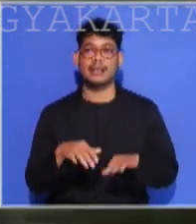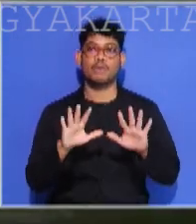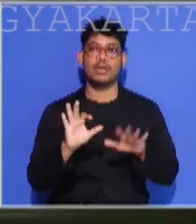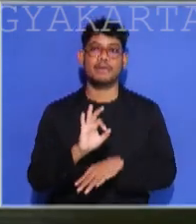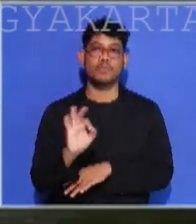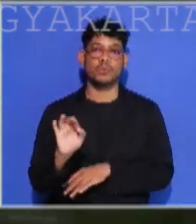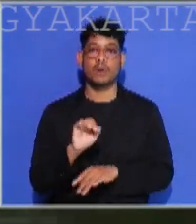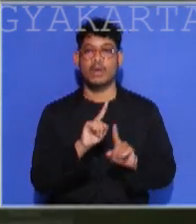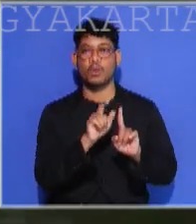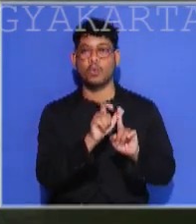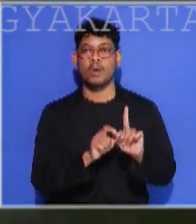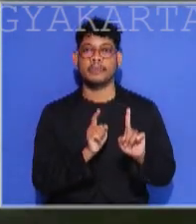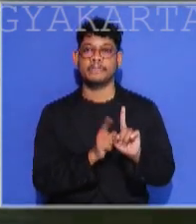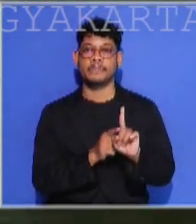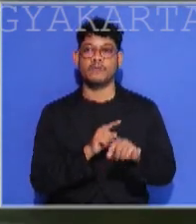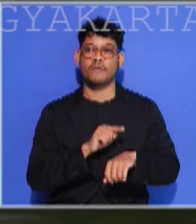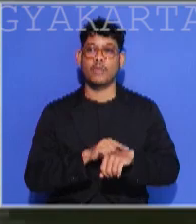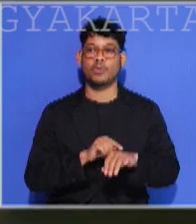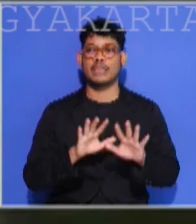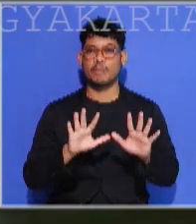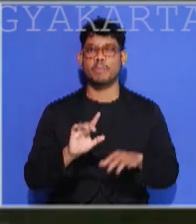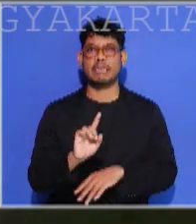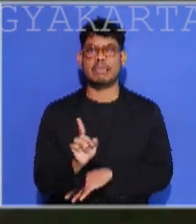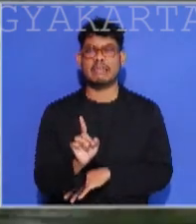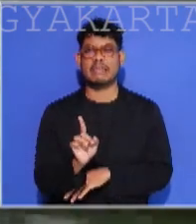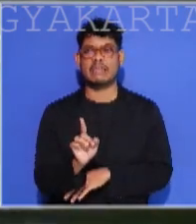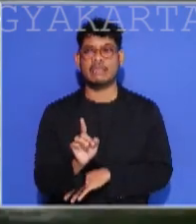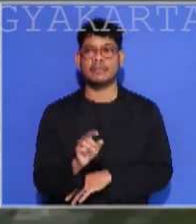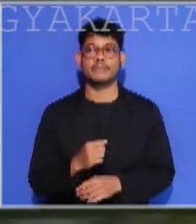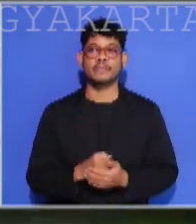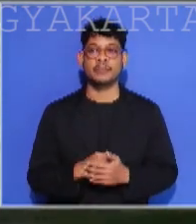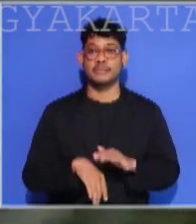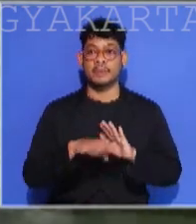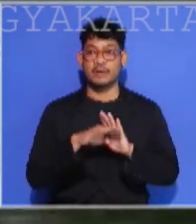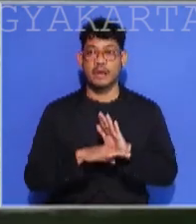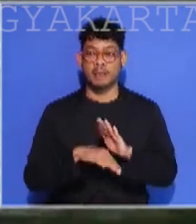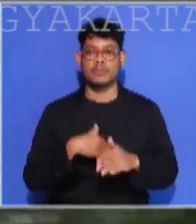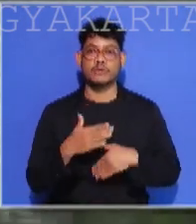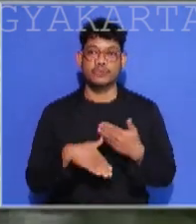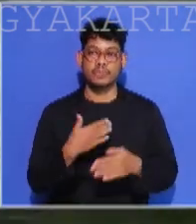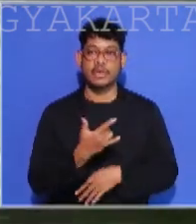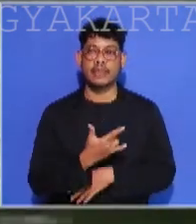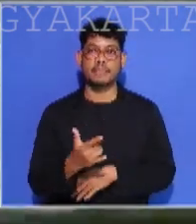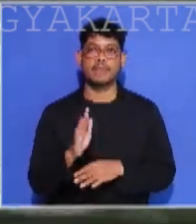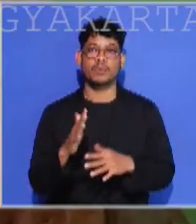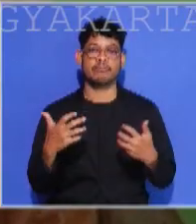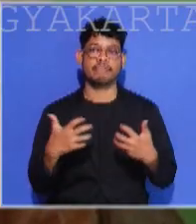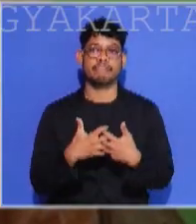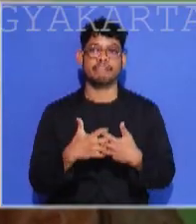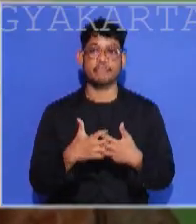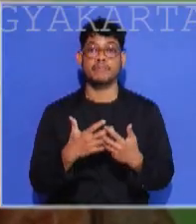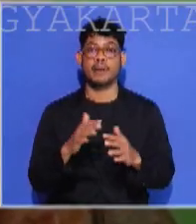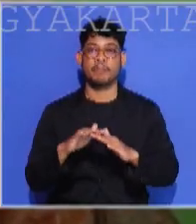orang durasi sekitar 10 menit standar operasional prosedur juga diterapkan bagi setiap pengunjung untuk keselamatan